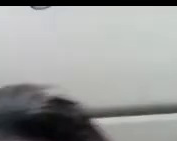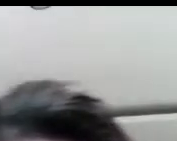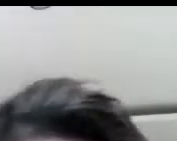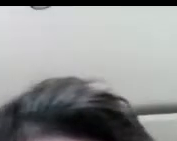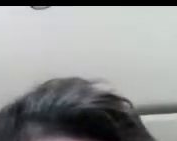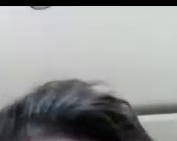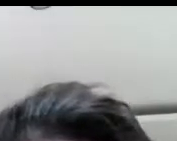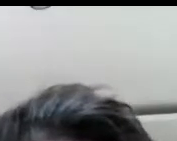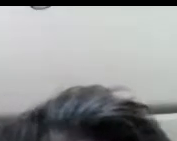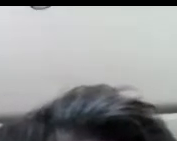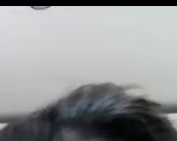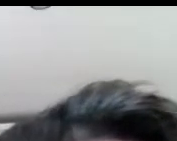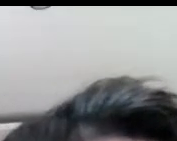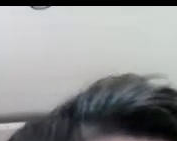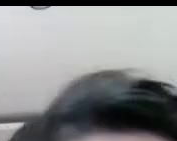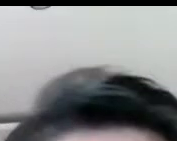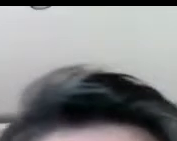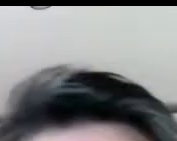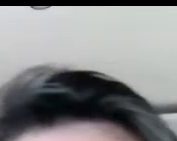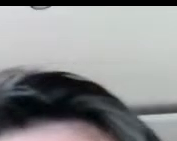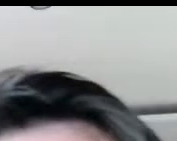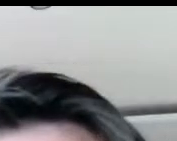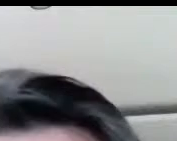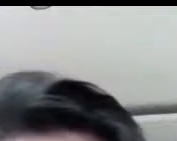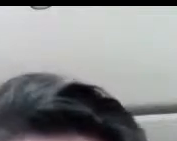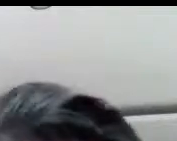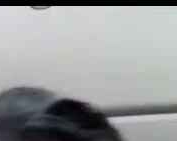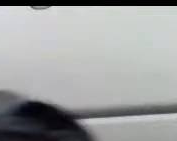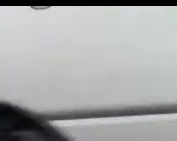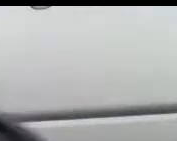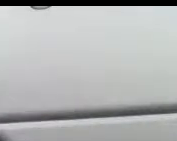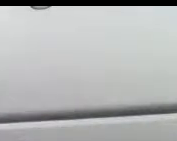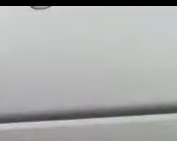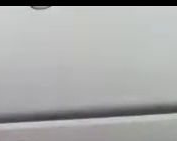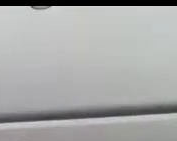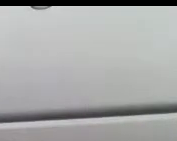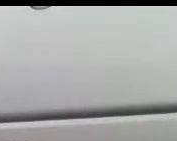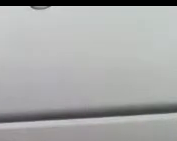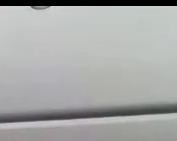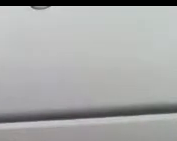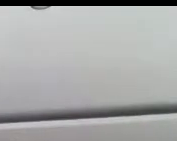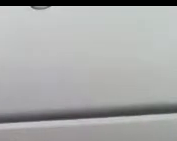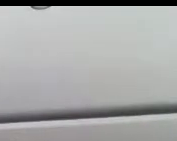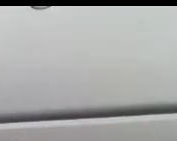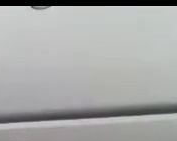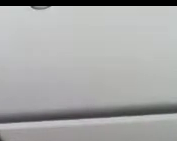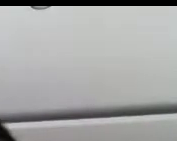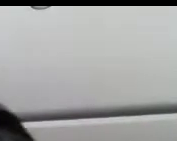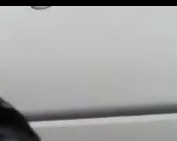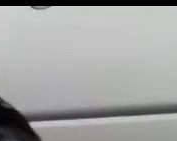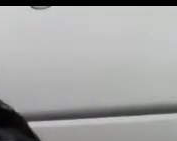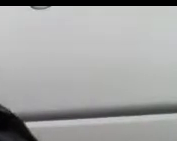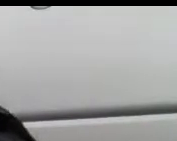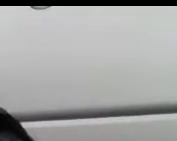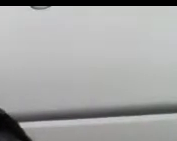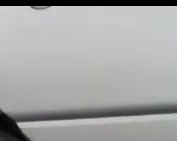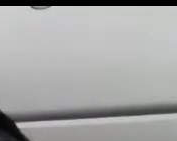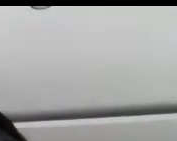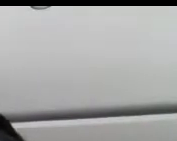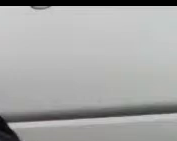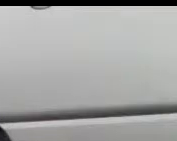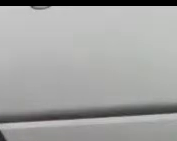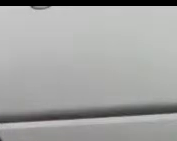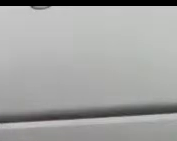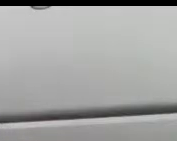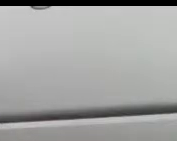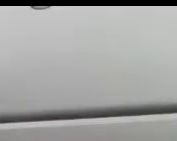prof8l masukkan Yang menarik dari pernah mulai dari memberi koreksi atas hasil penelitian yang telah dilakukan oleh